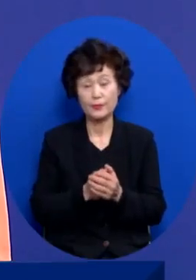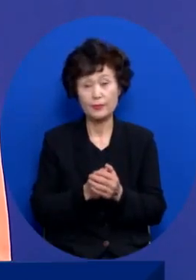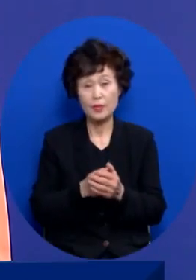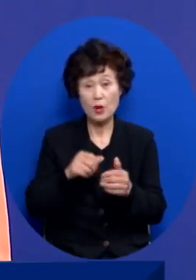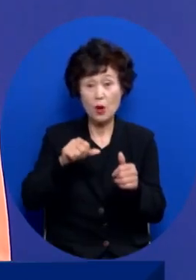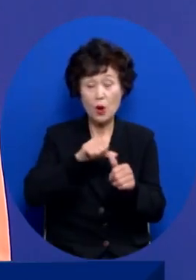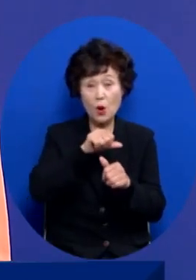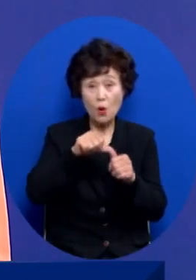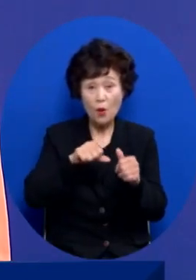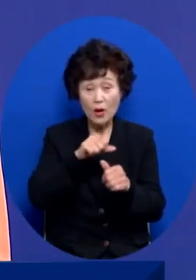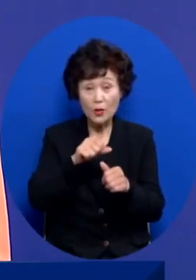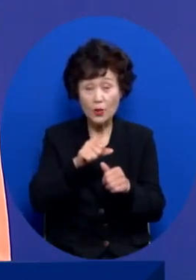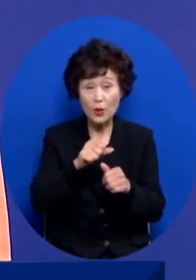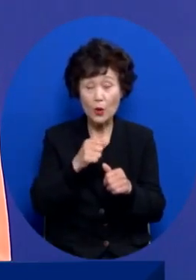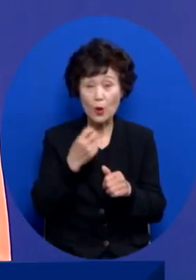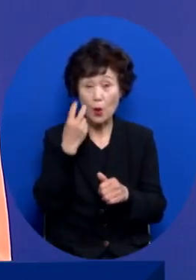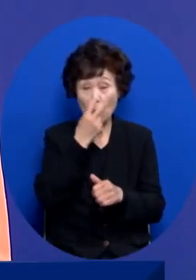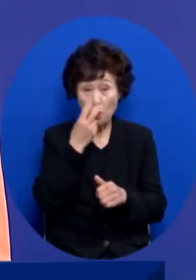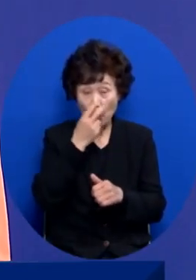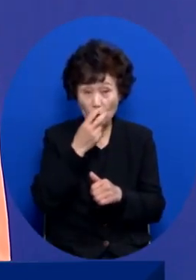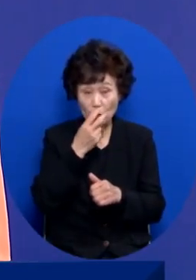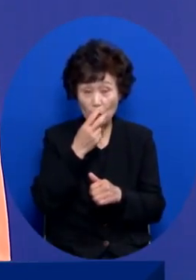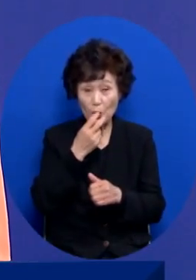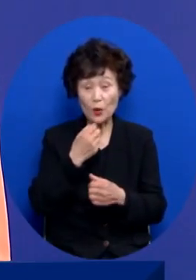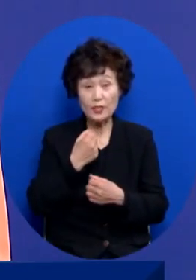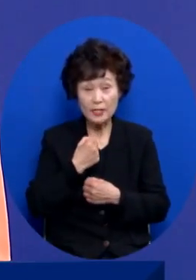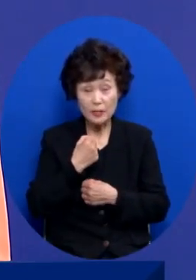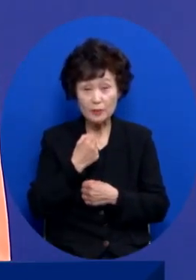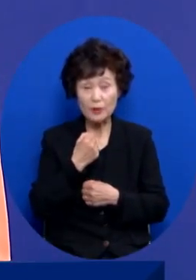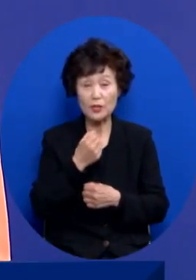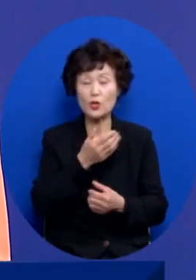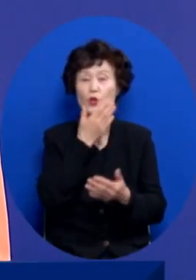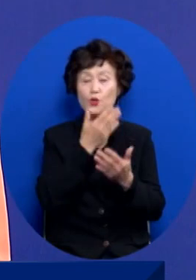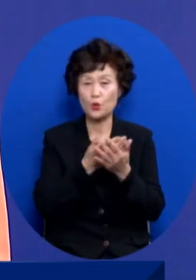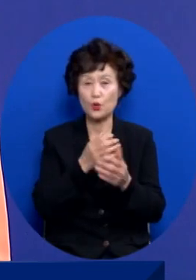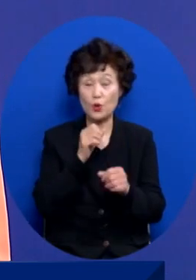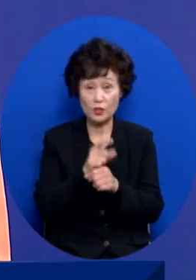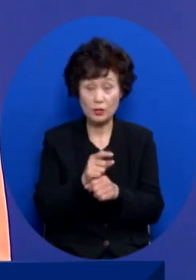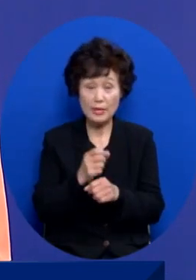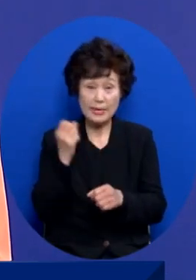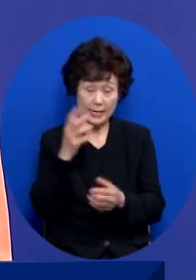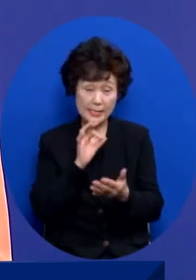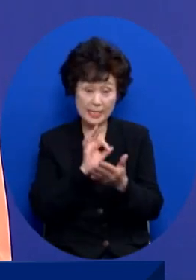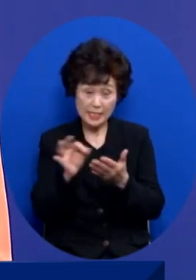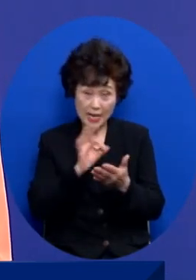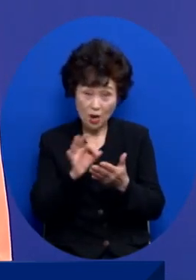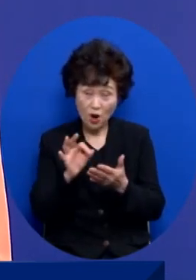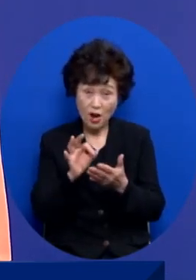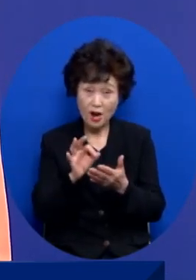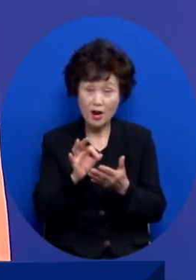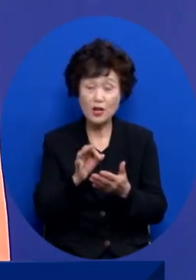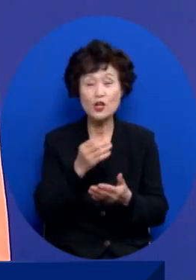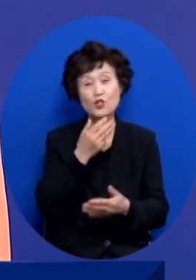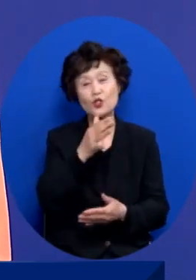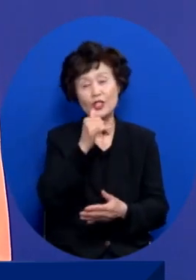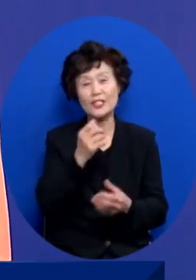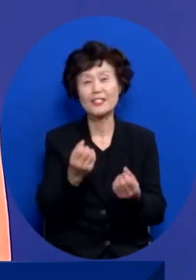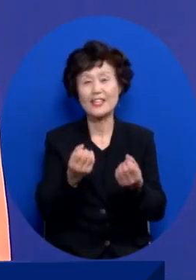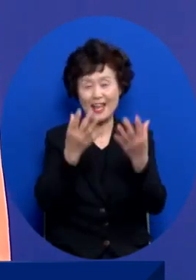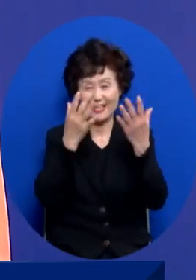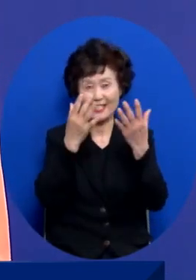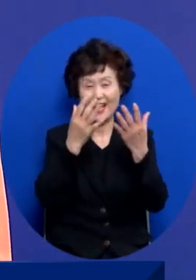환경 보존의 중요성이 커지고 있습니다. 이런 가운데 재사용과 나눔을 한 번에 실천할 수 있는 행사가 열렸습니다.